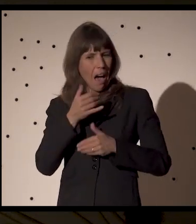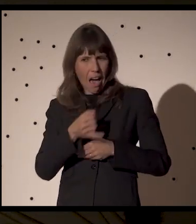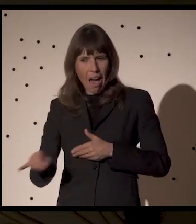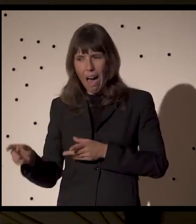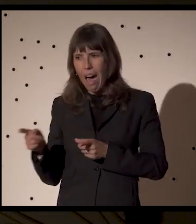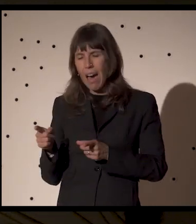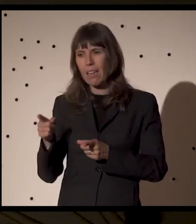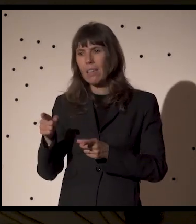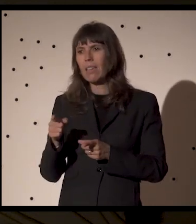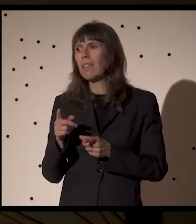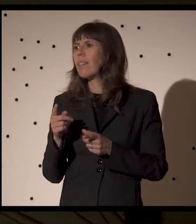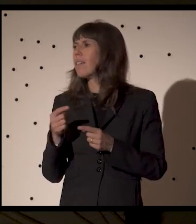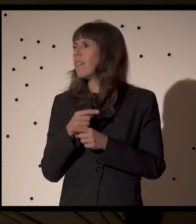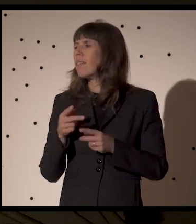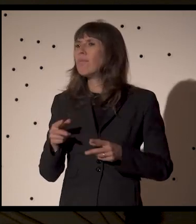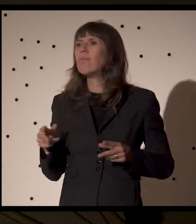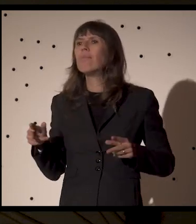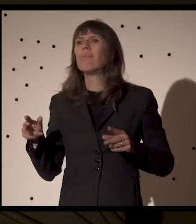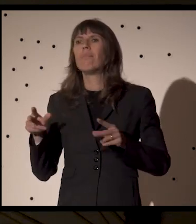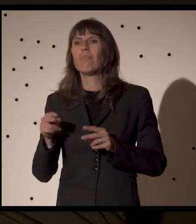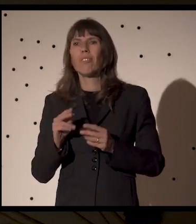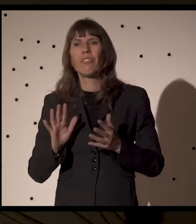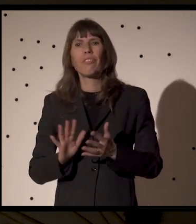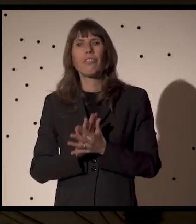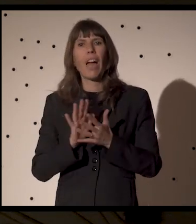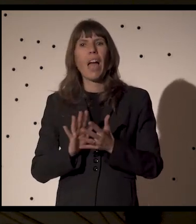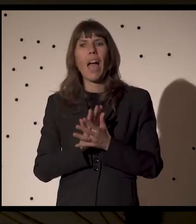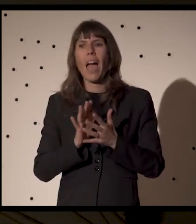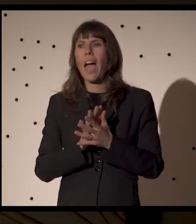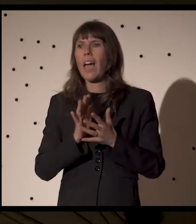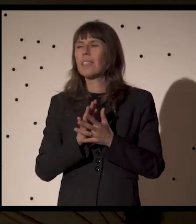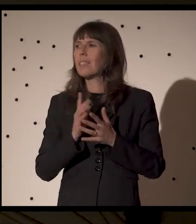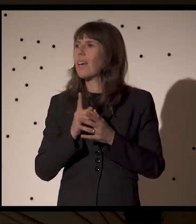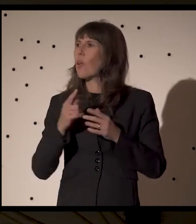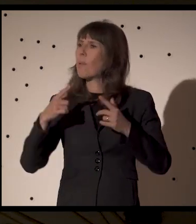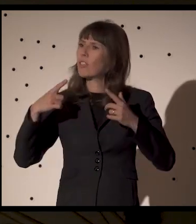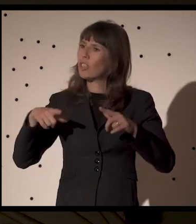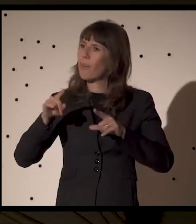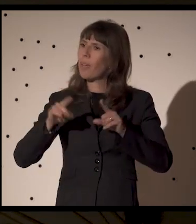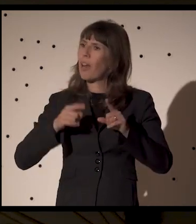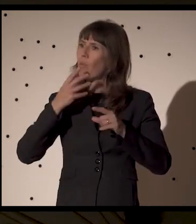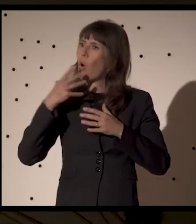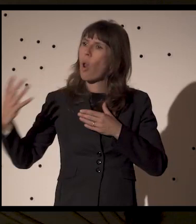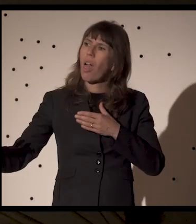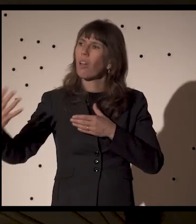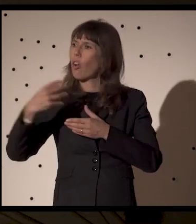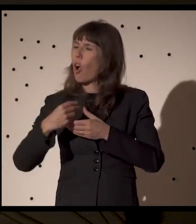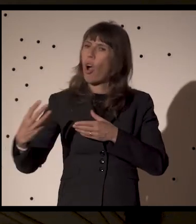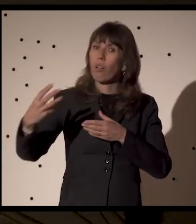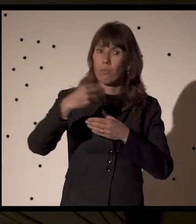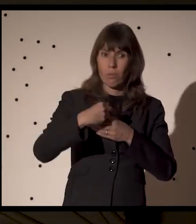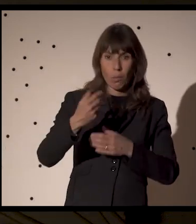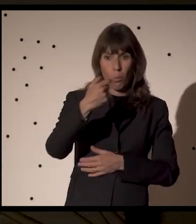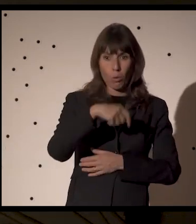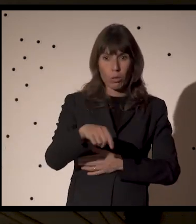in una sorta di grande festa partecipata che vuole coinvolgere Milano perché tante realtà di danza a